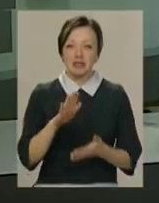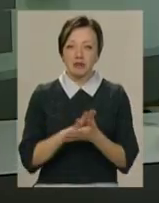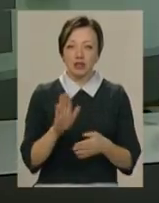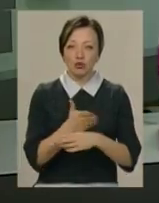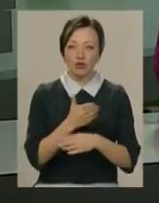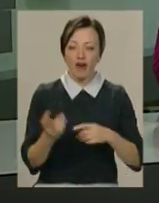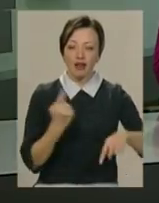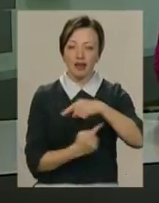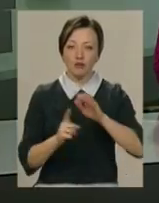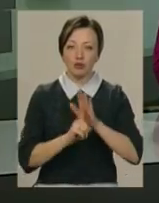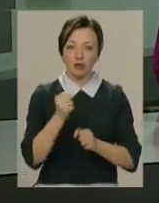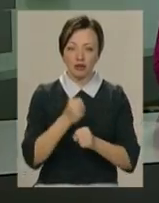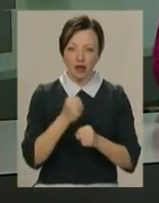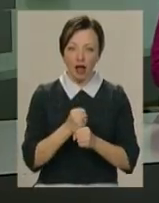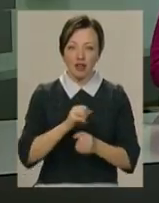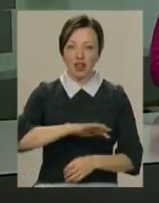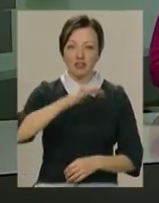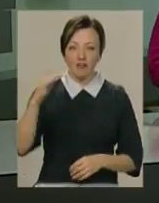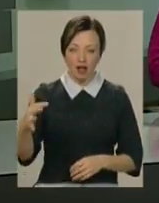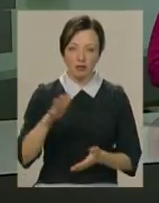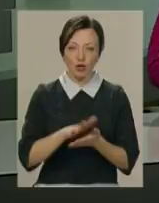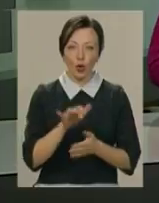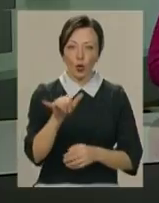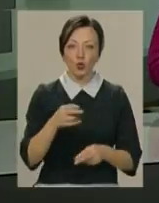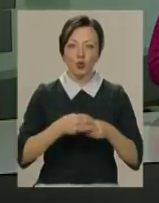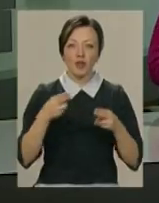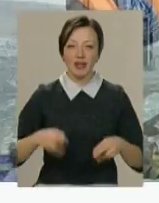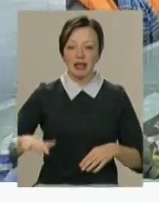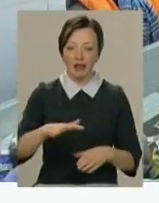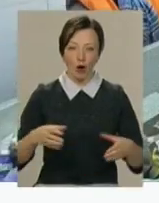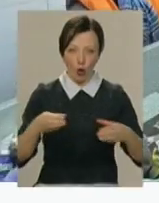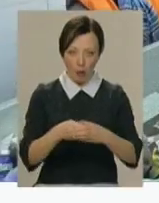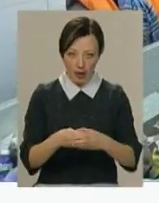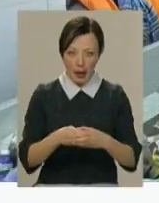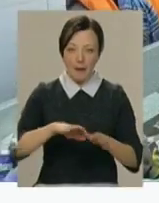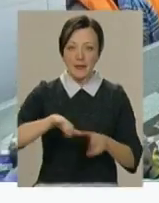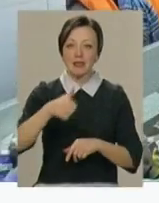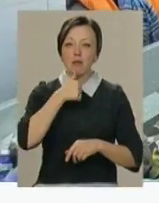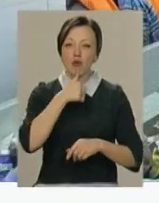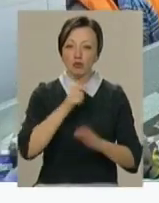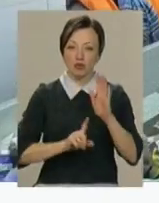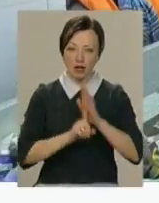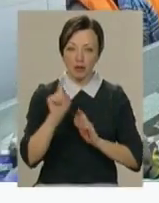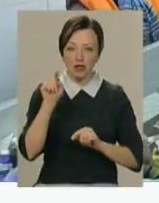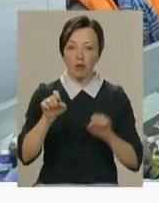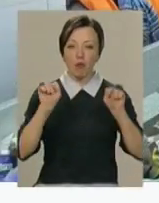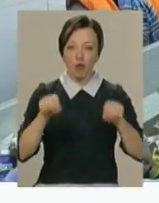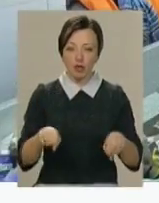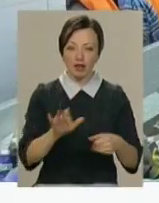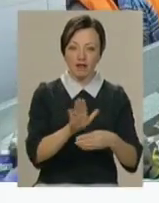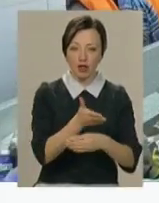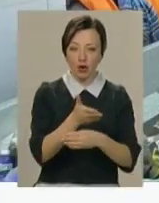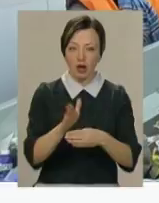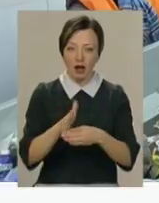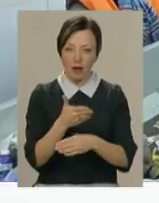Сміттєсортувальна лінія запрацює цьогоріч на звалищі відходів у Дунаєвецькій тергромаді. Після пробного запуску там можна